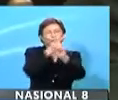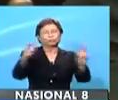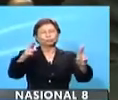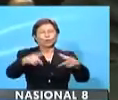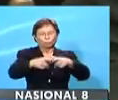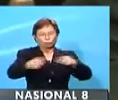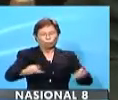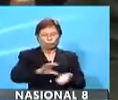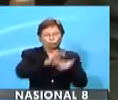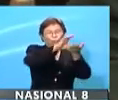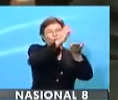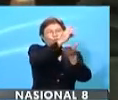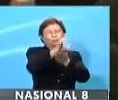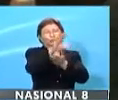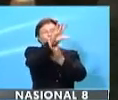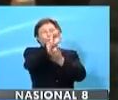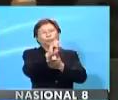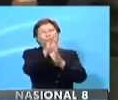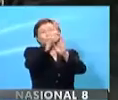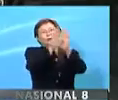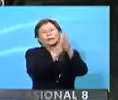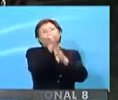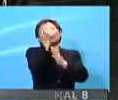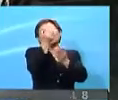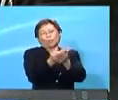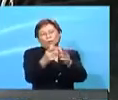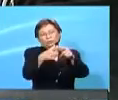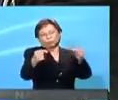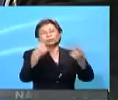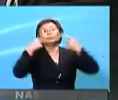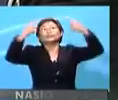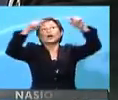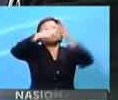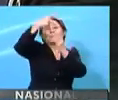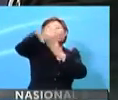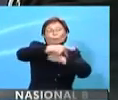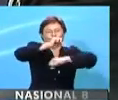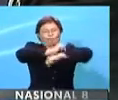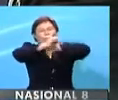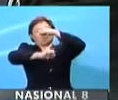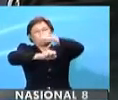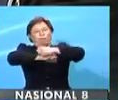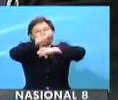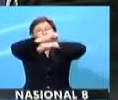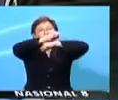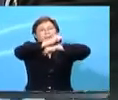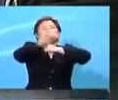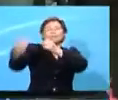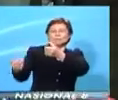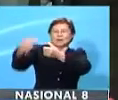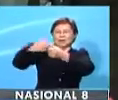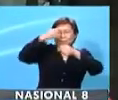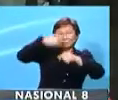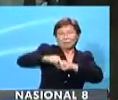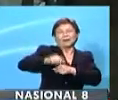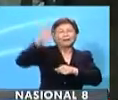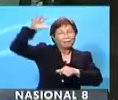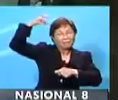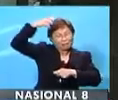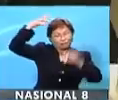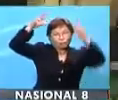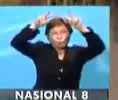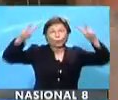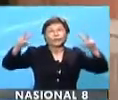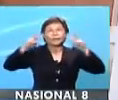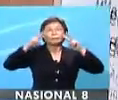Tokyo memperuntukkan 750 bilion yen untuk menjayakan projek infrastruktur yang juga akan melibatkan Thailand, Laos, Vietnam dan